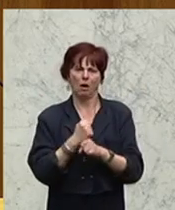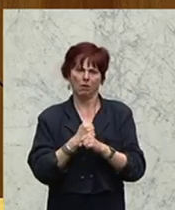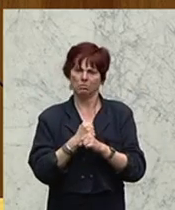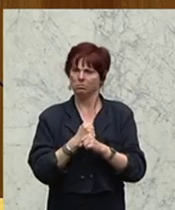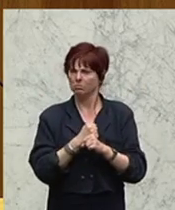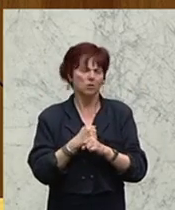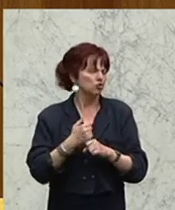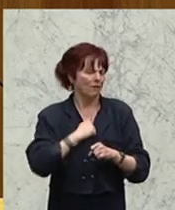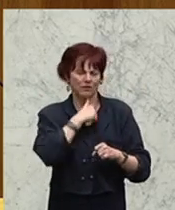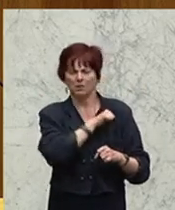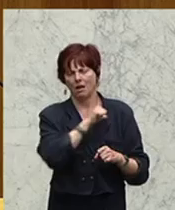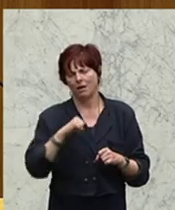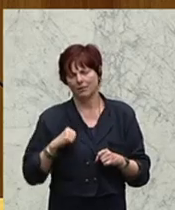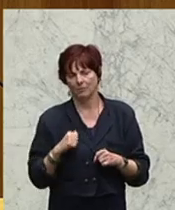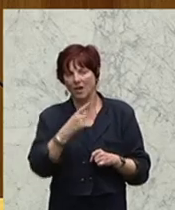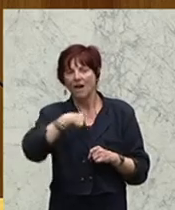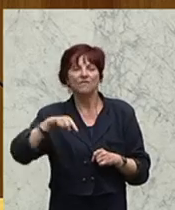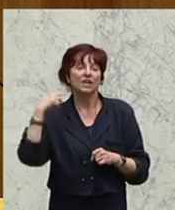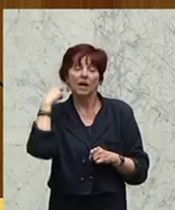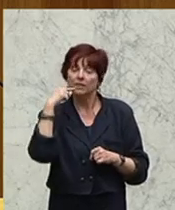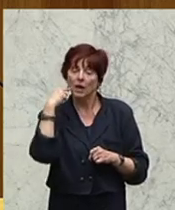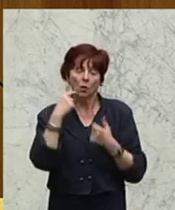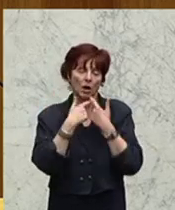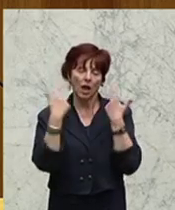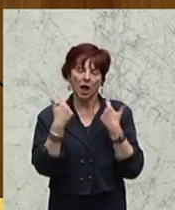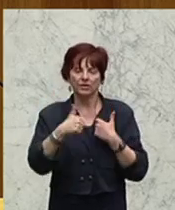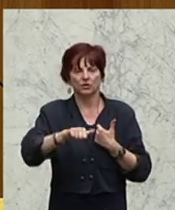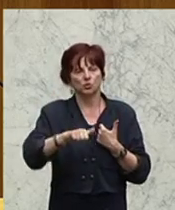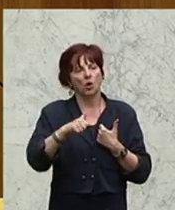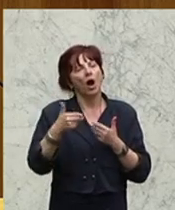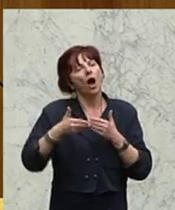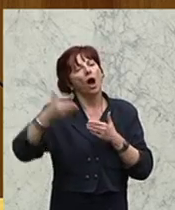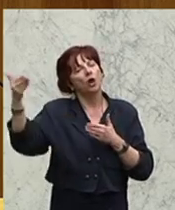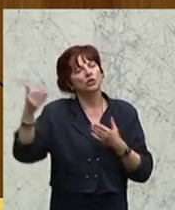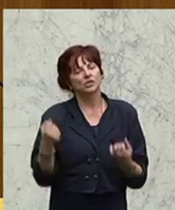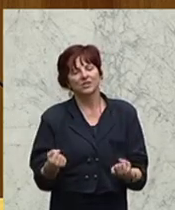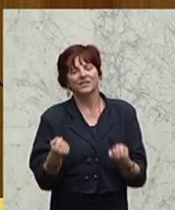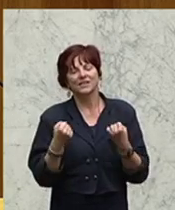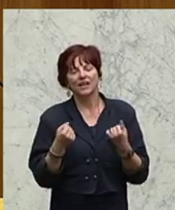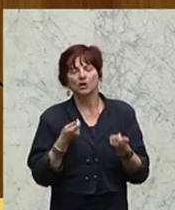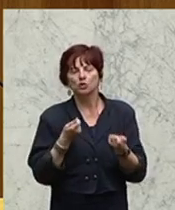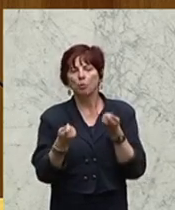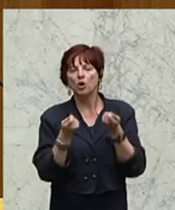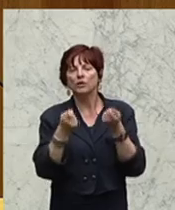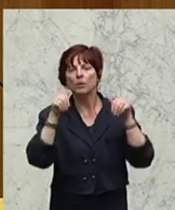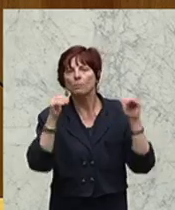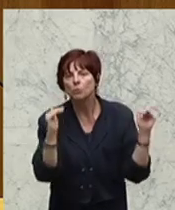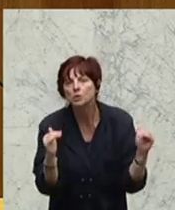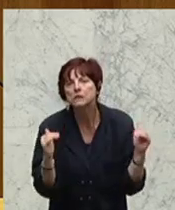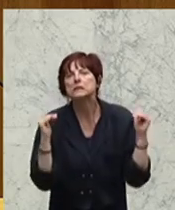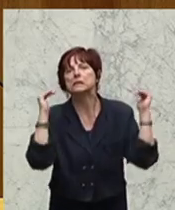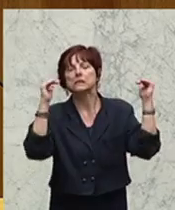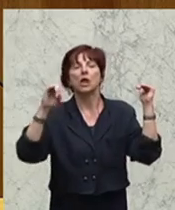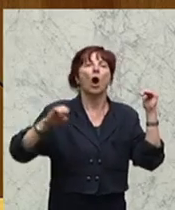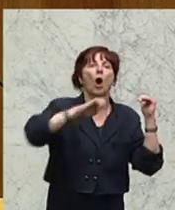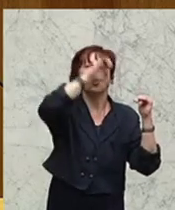stellen. Viertens, wir NEOS sind klar dafür, dass wir die Außen- und Sicherheitspolitik auf europäische Ebene heben. Das ist eine